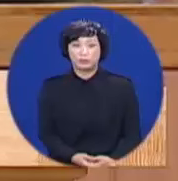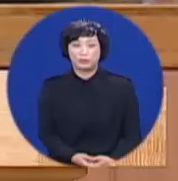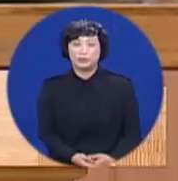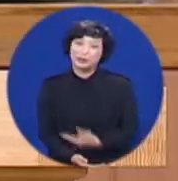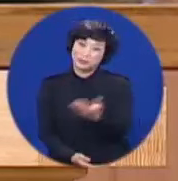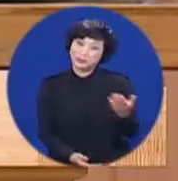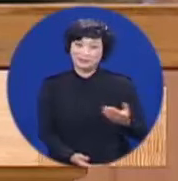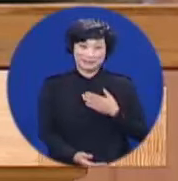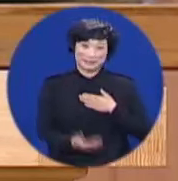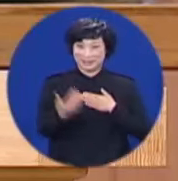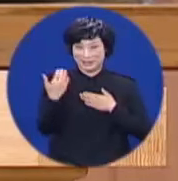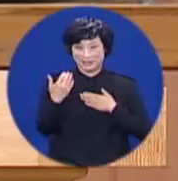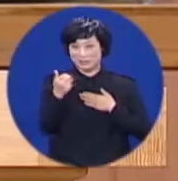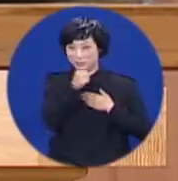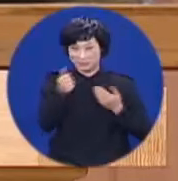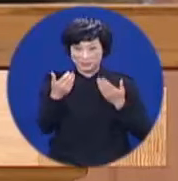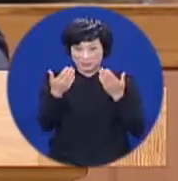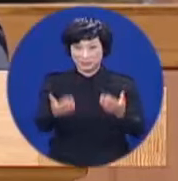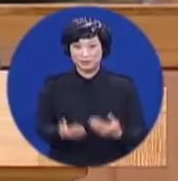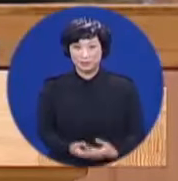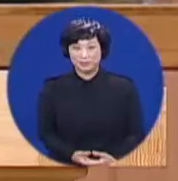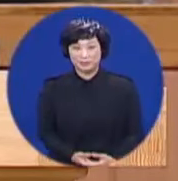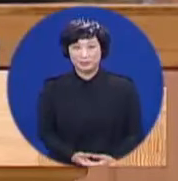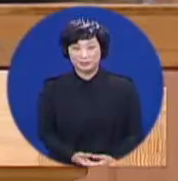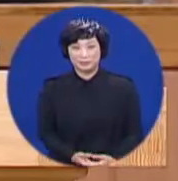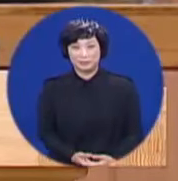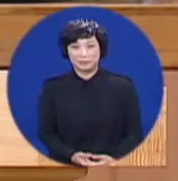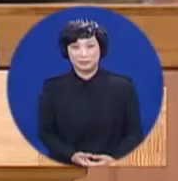그러니까 아까도 말씀드렸어요.